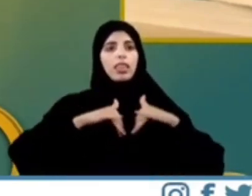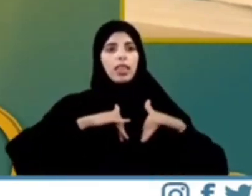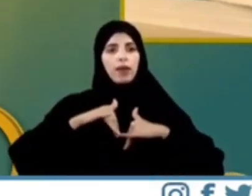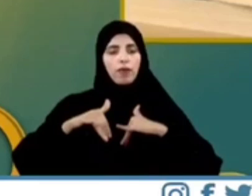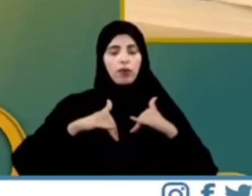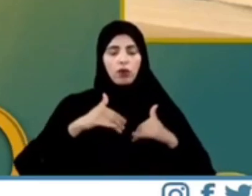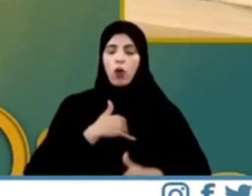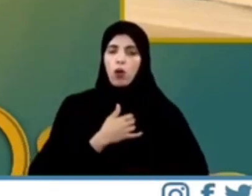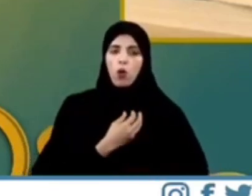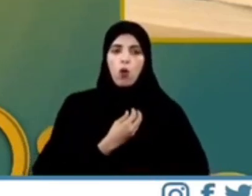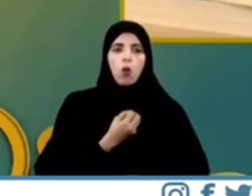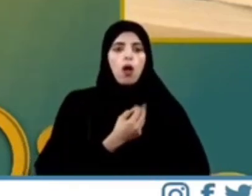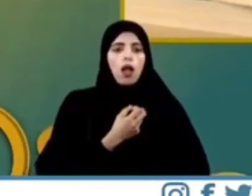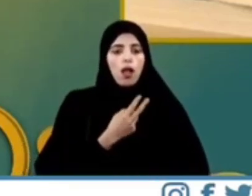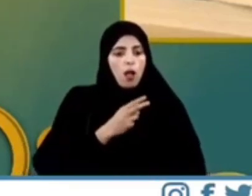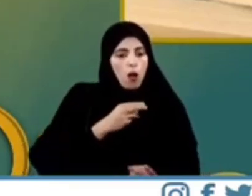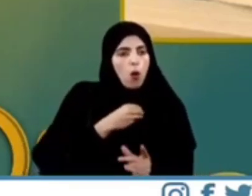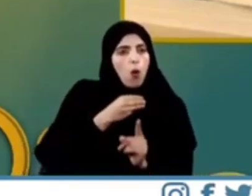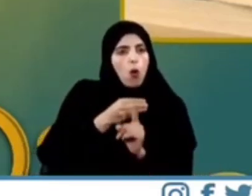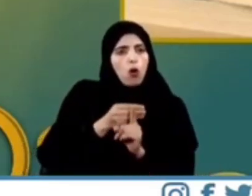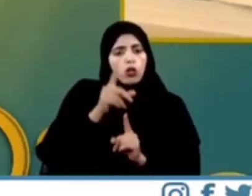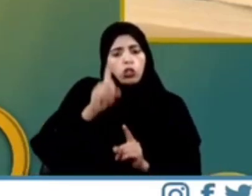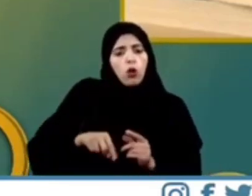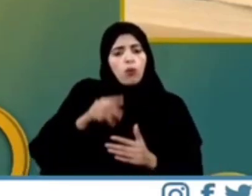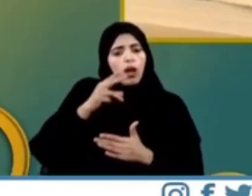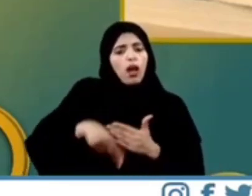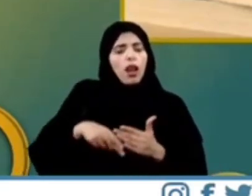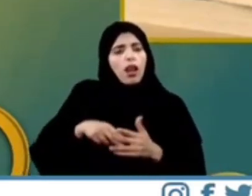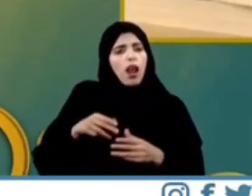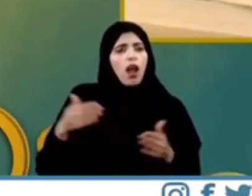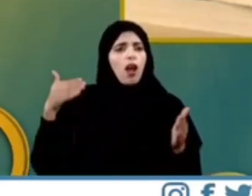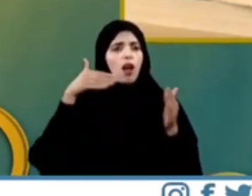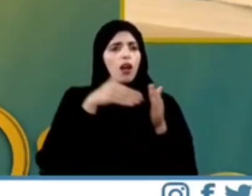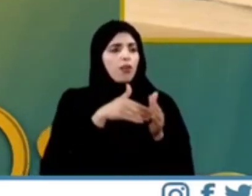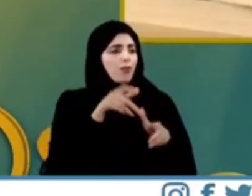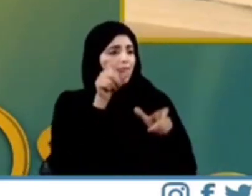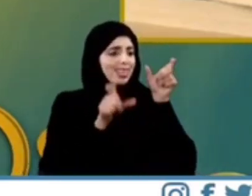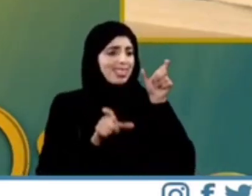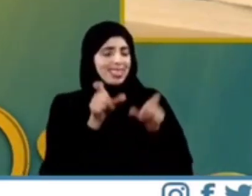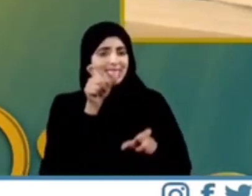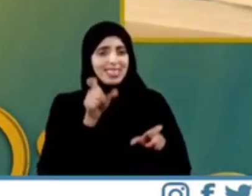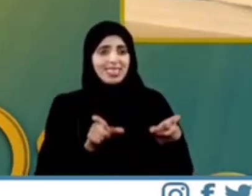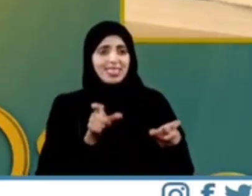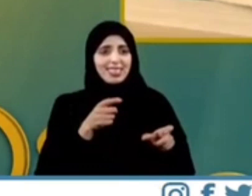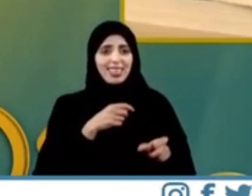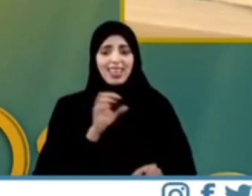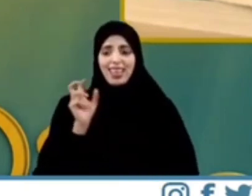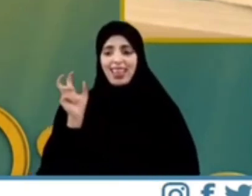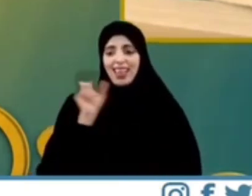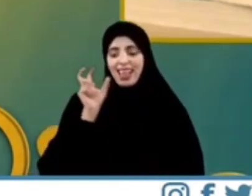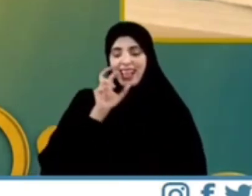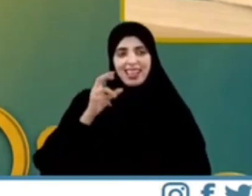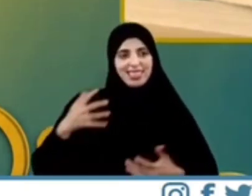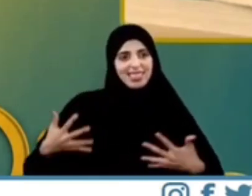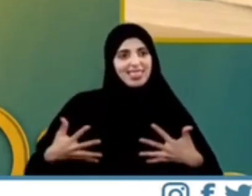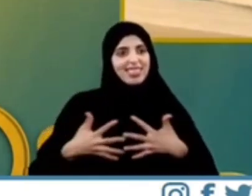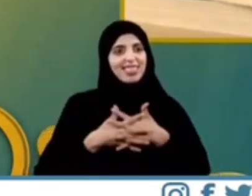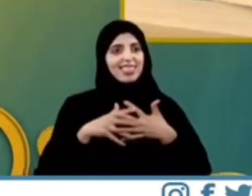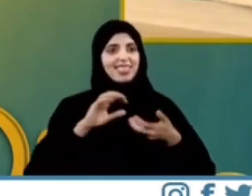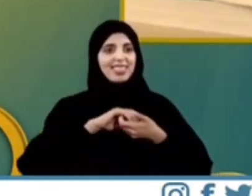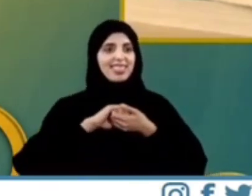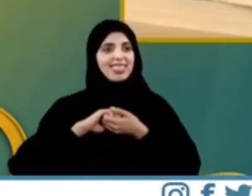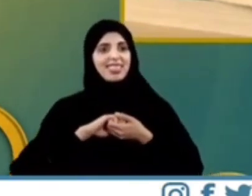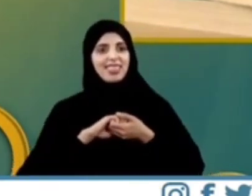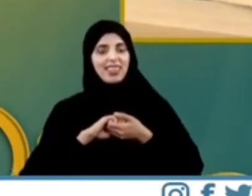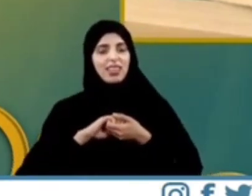وطريقة تقبله. وإيش صار في يوم القرار من الكائنات الصغيرة اللي كانت تضحك حوالينا وتنط وكذا،